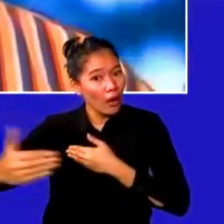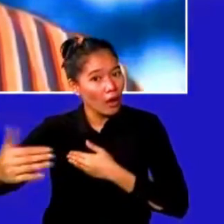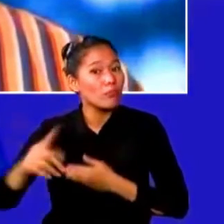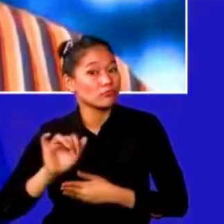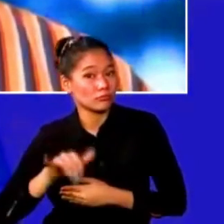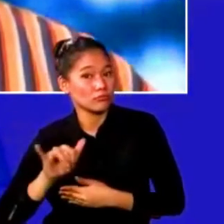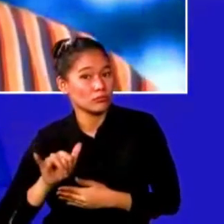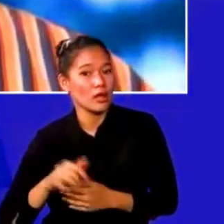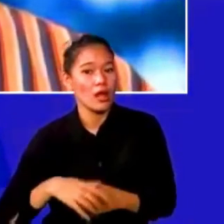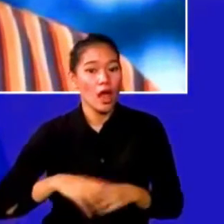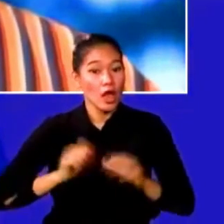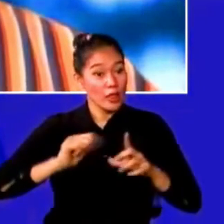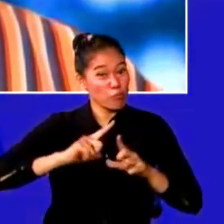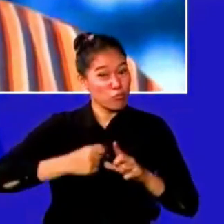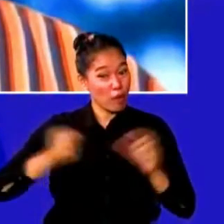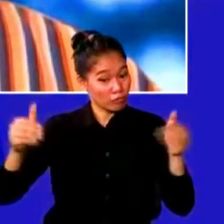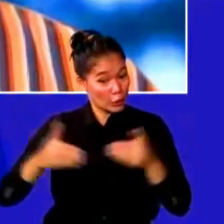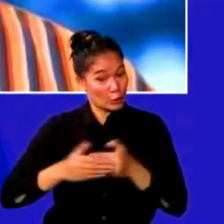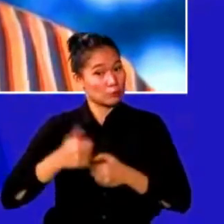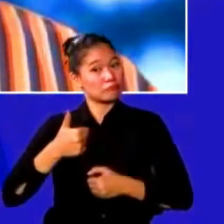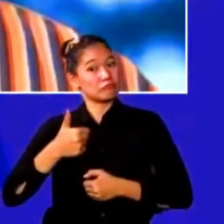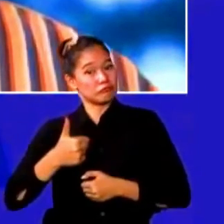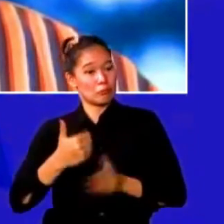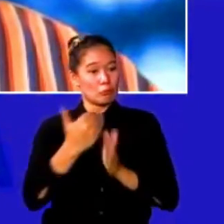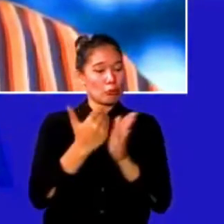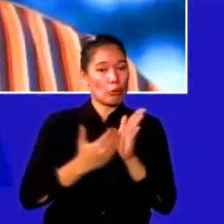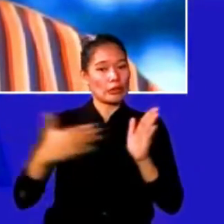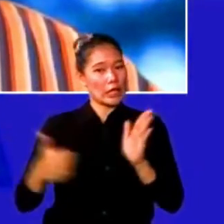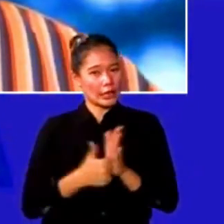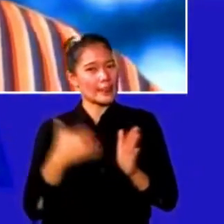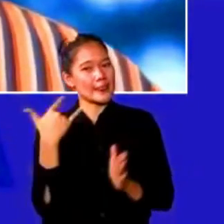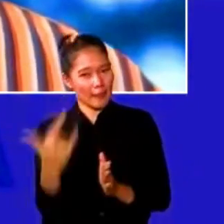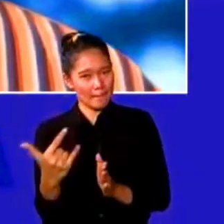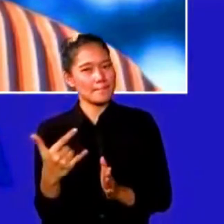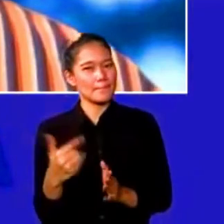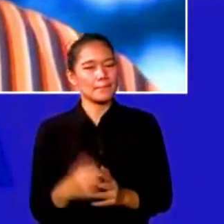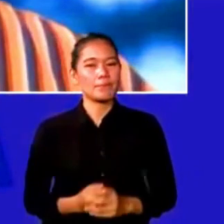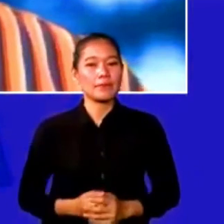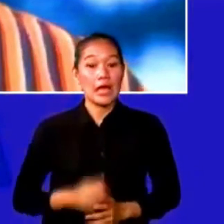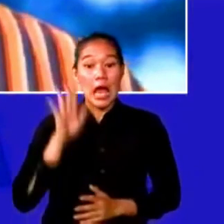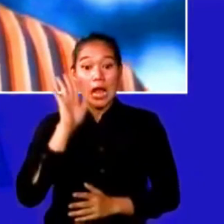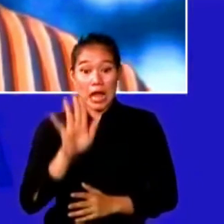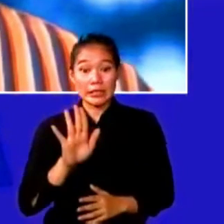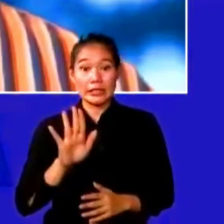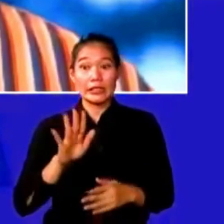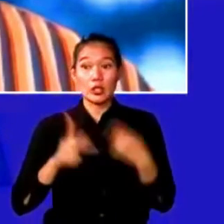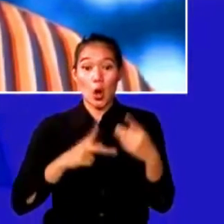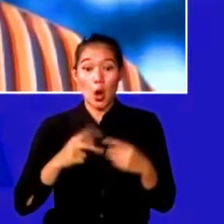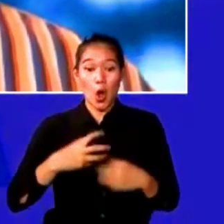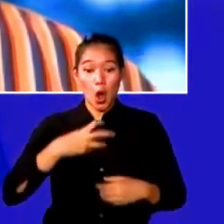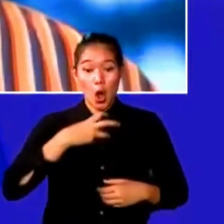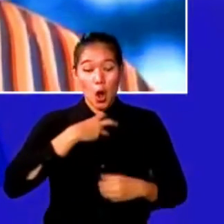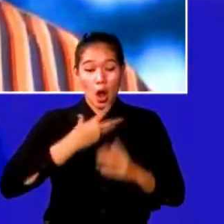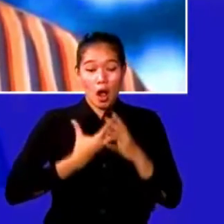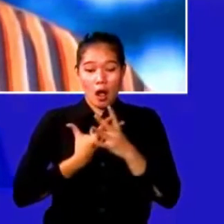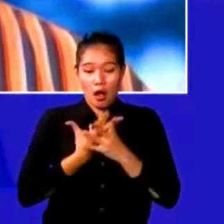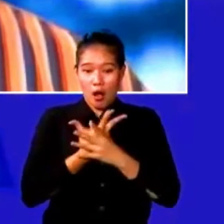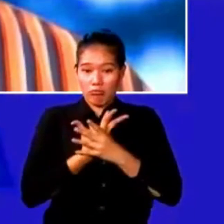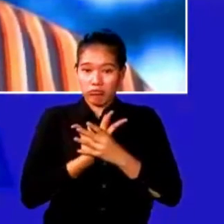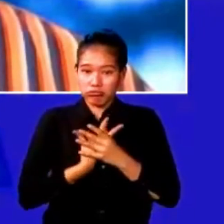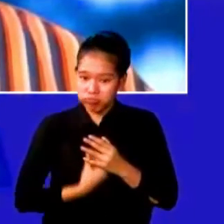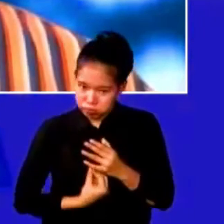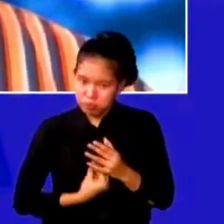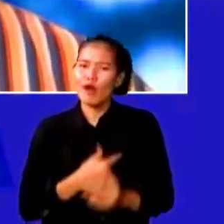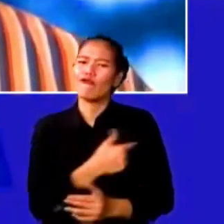6 bulan terlindungi misalnya ya dengan protokol kesehatan tetap Nanti kalau dia sudah turun nanti ini yang paling kita